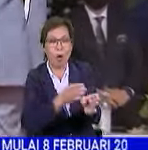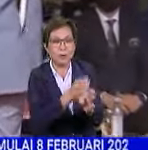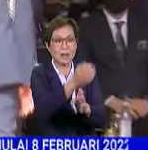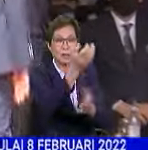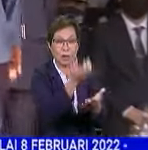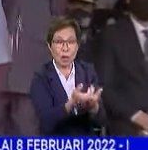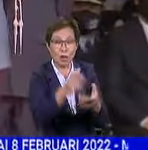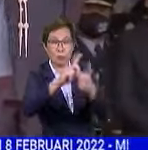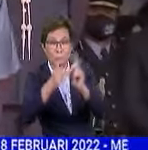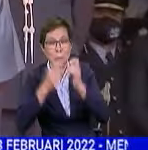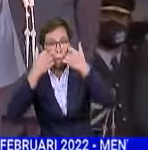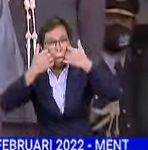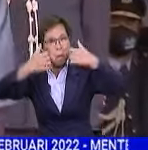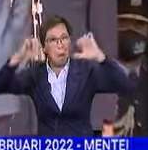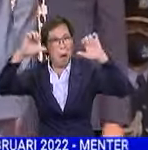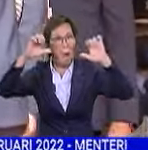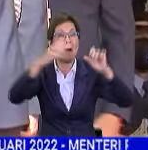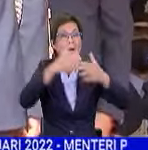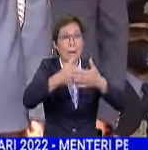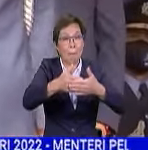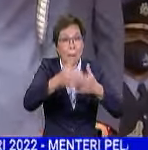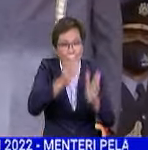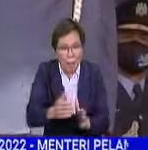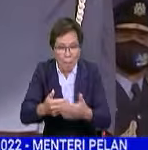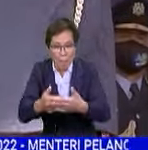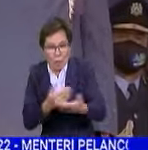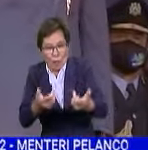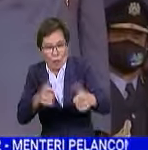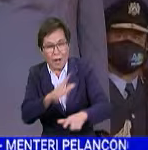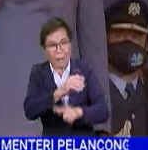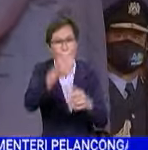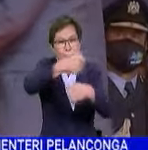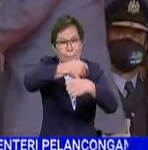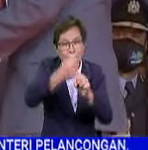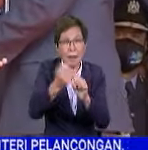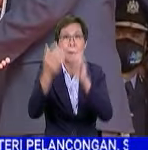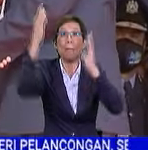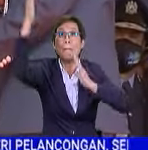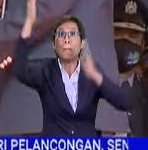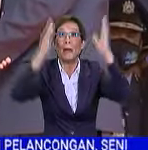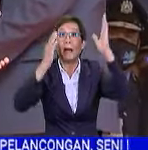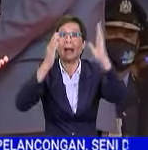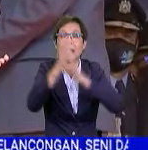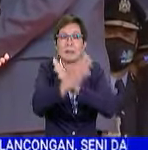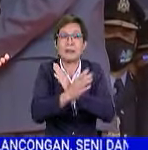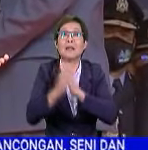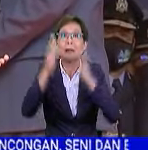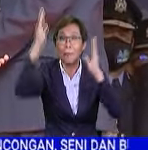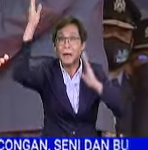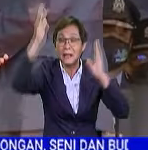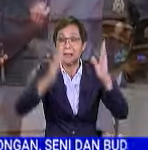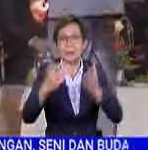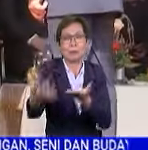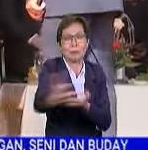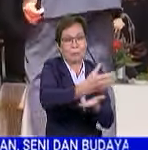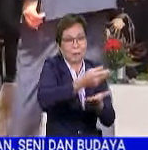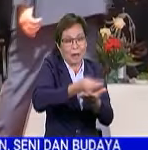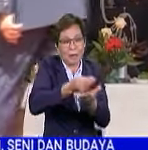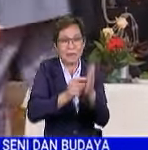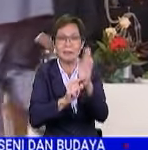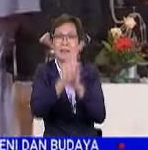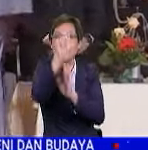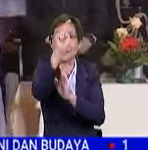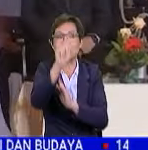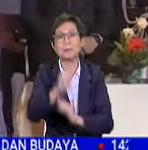ekonomi digital yang cekap dan proaktif seterusnya mencorak sebuah negara bangsa yang berpendapatan tinggi.